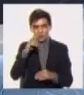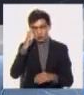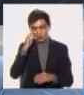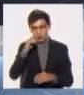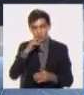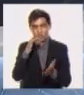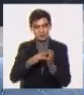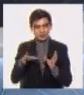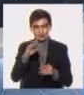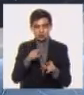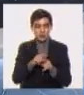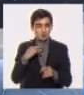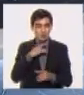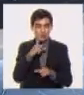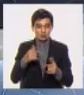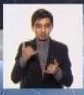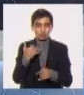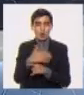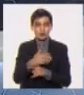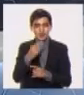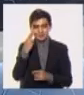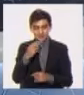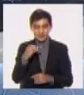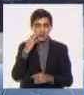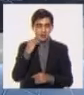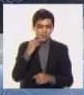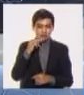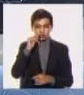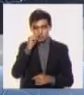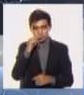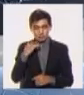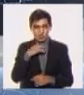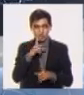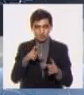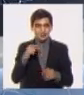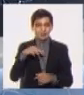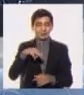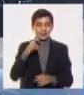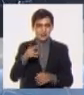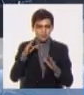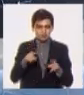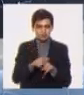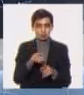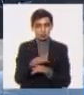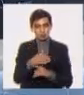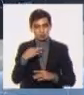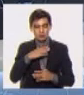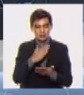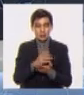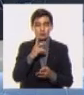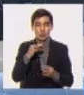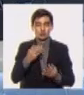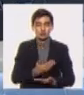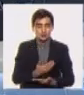городах. Очень много людей сейчас на улицах Нур-Султана, Алматы, Шымкента, Талдыкургана. Вот только